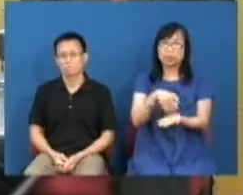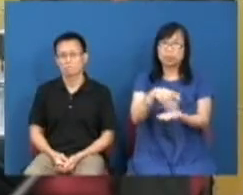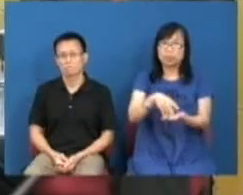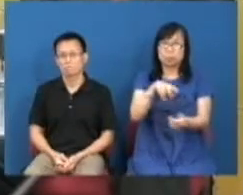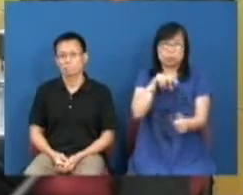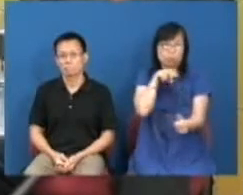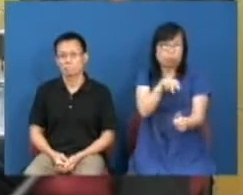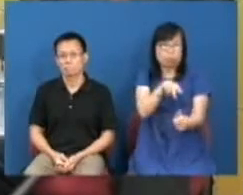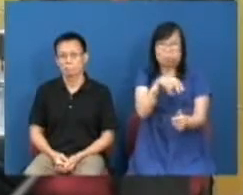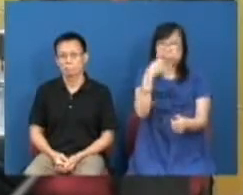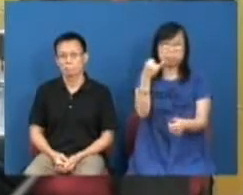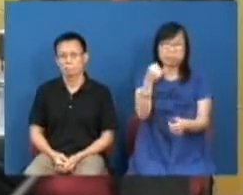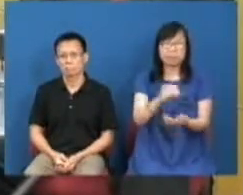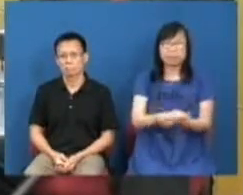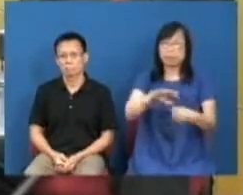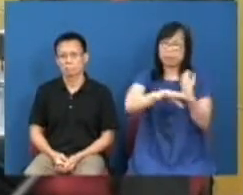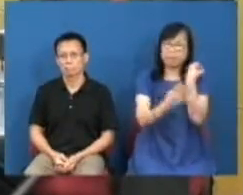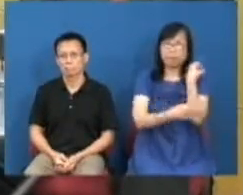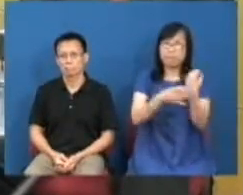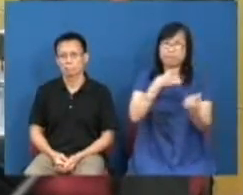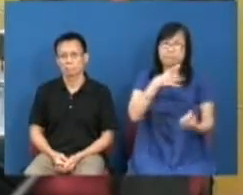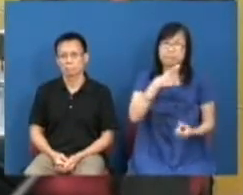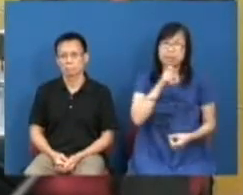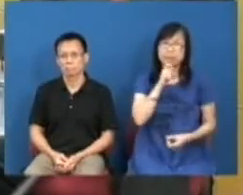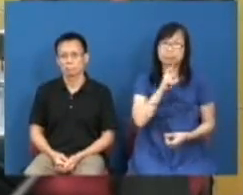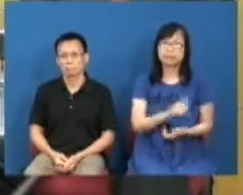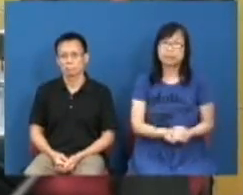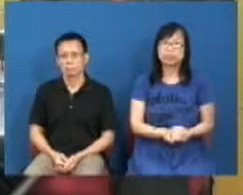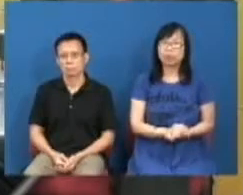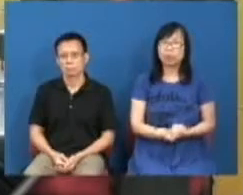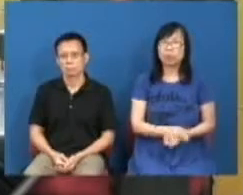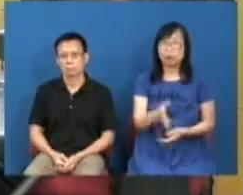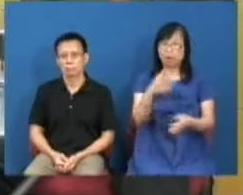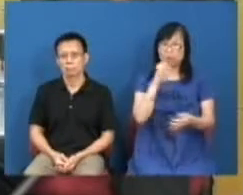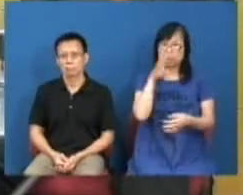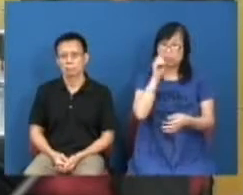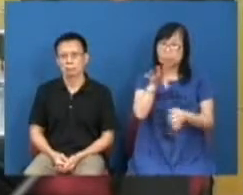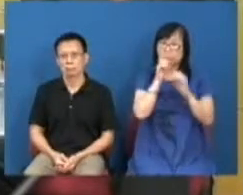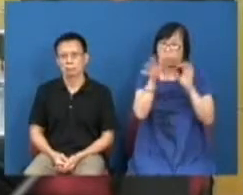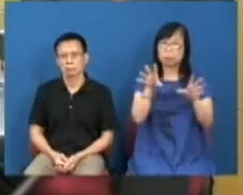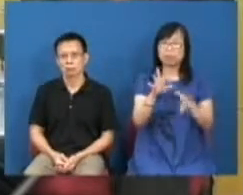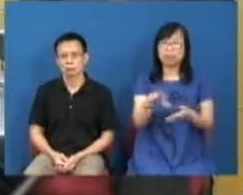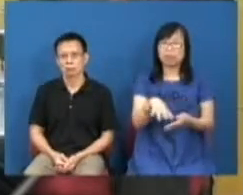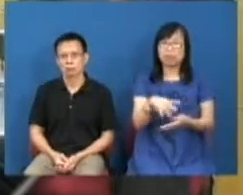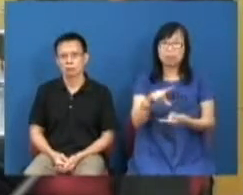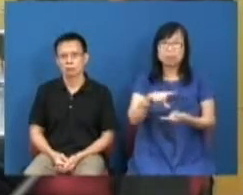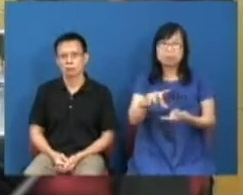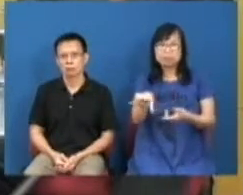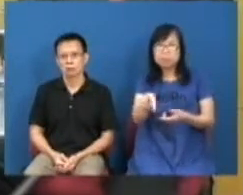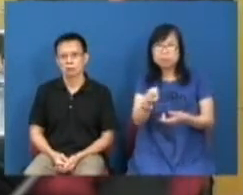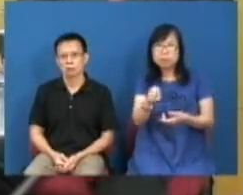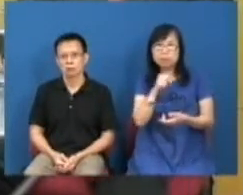制性咧就冇啊，因為而家法例未有啊嘛。咁係啦，就似乎就話好推動，但係實質咧效果唔係咁見